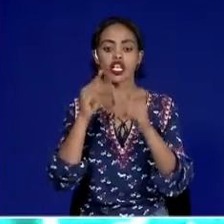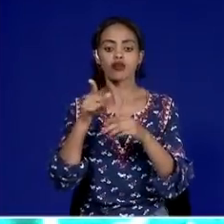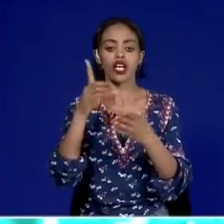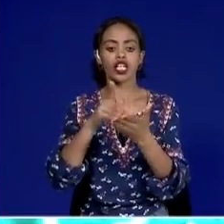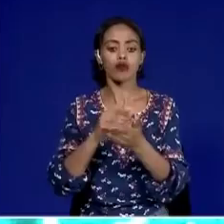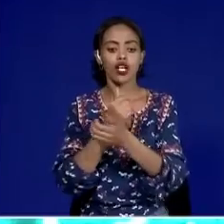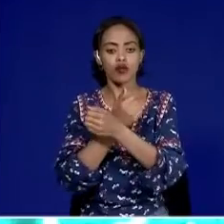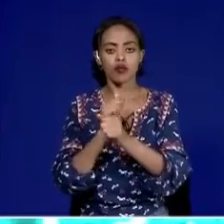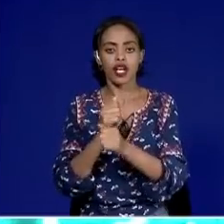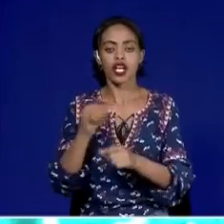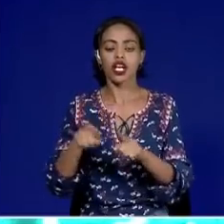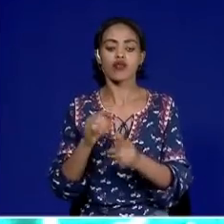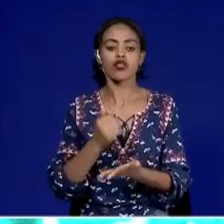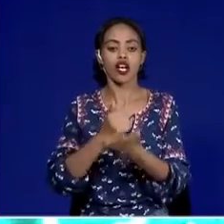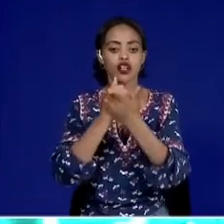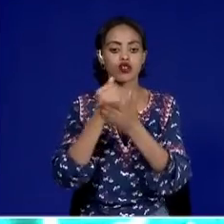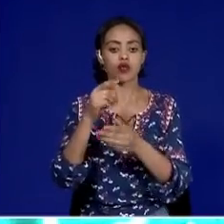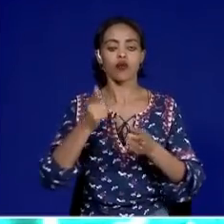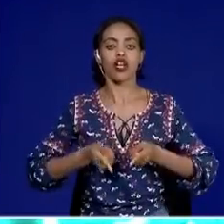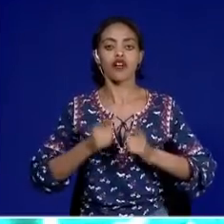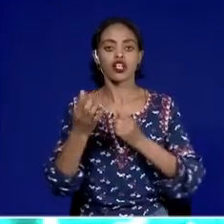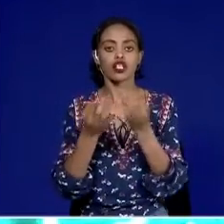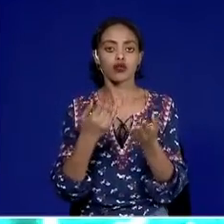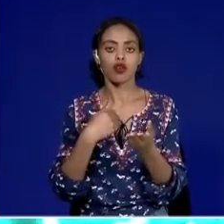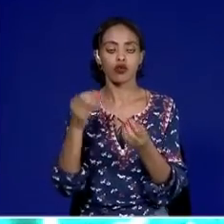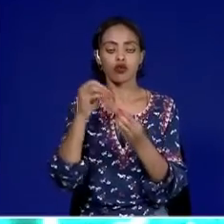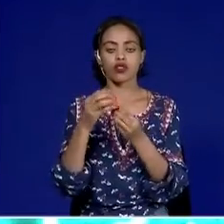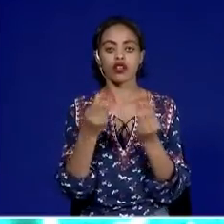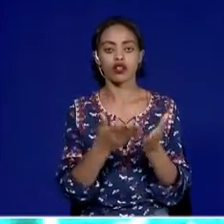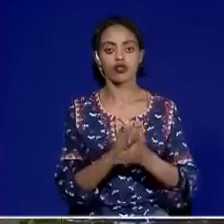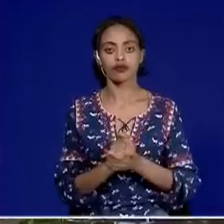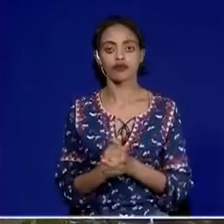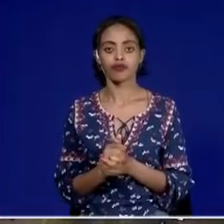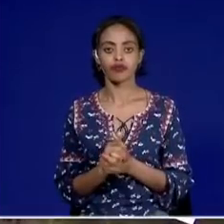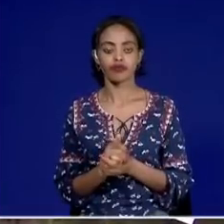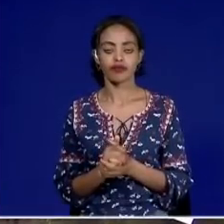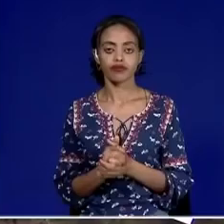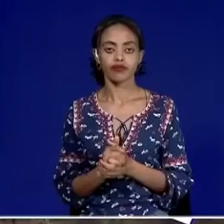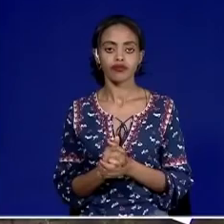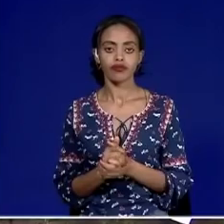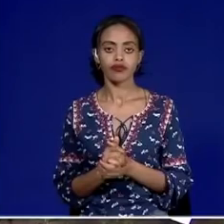تاكتمان مقلال كمز حق زوم نبر تقليت أمالو ياريد قبر قرقز درزرالو